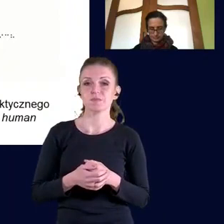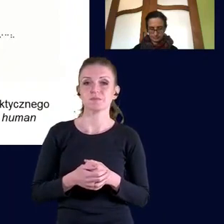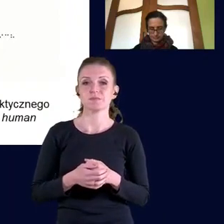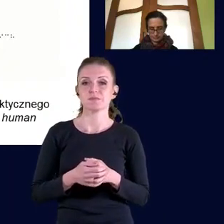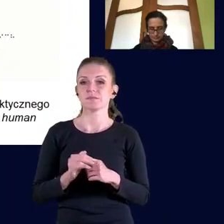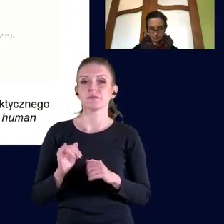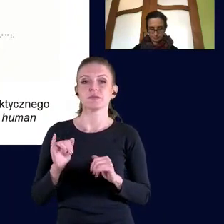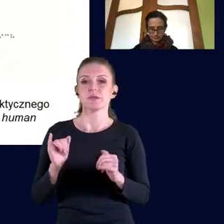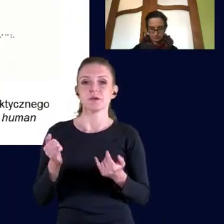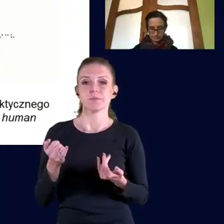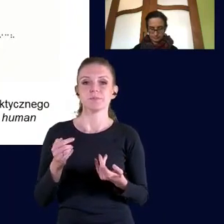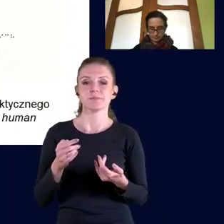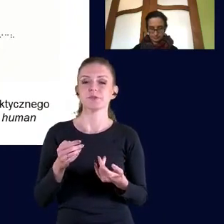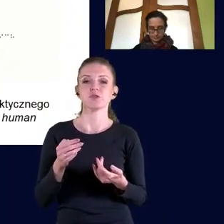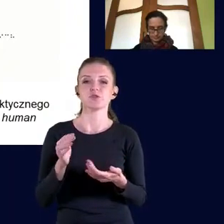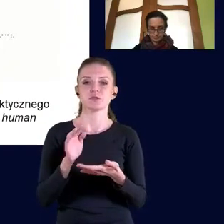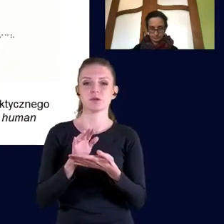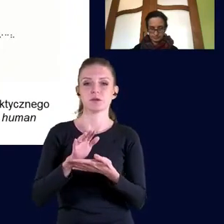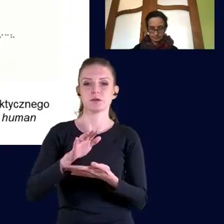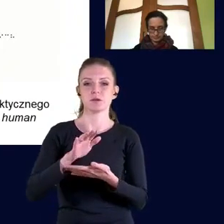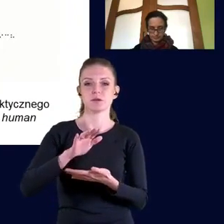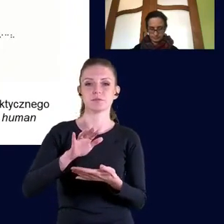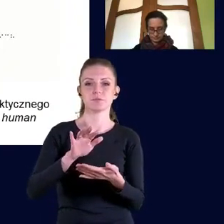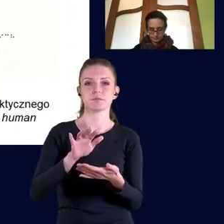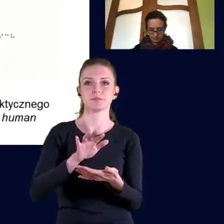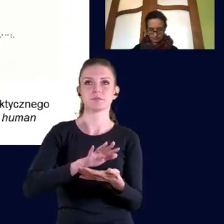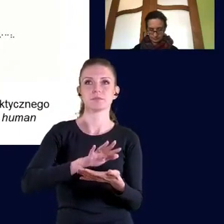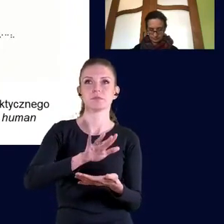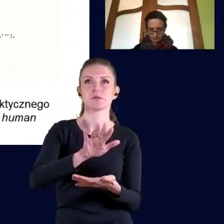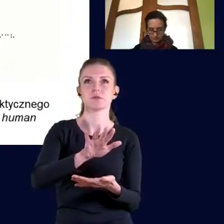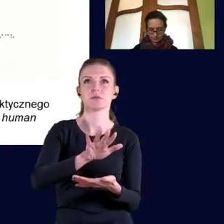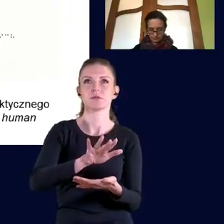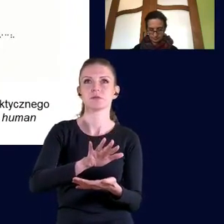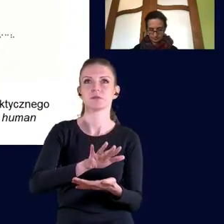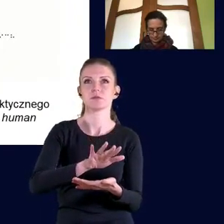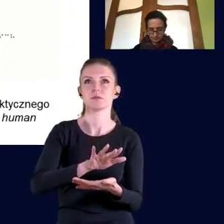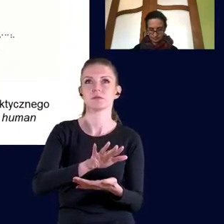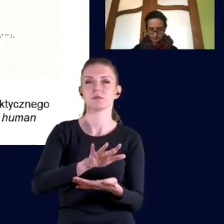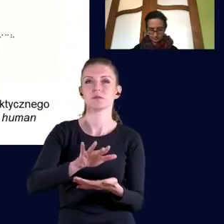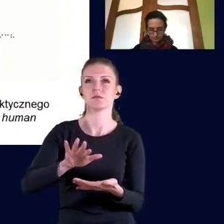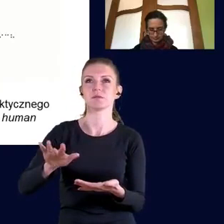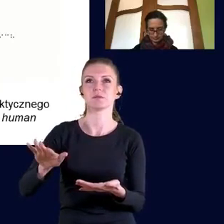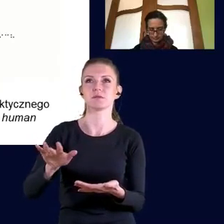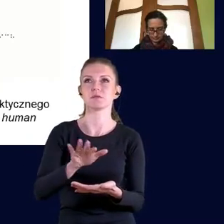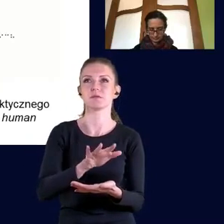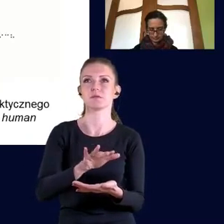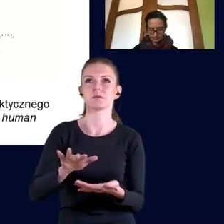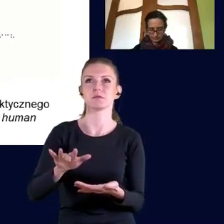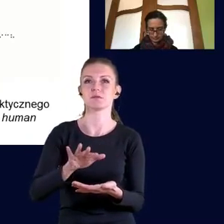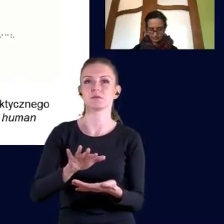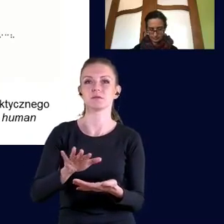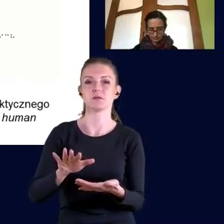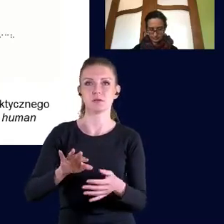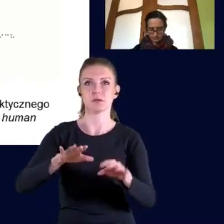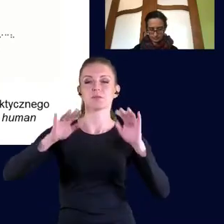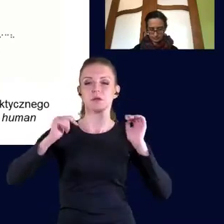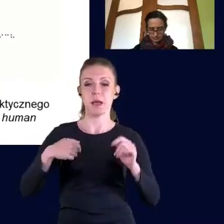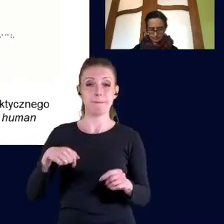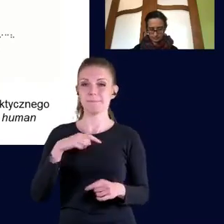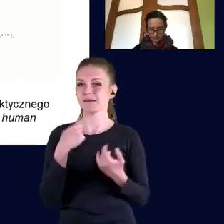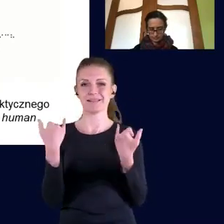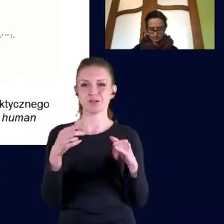grafikę płomieniową a nie całościowo na pierwszy rzut oka widzimy cały obraz i Zagłębia miedziowego